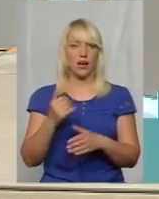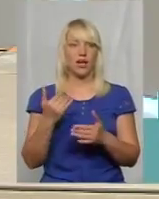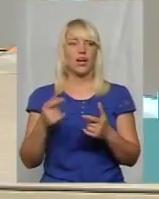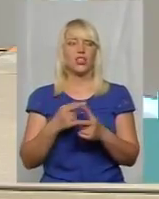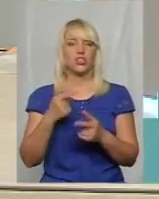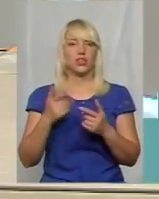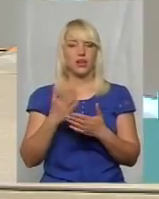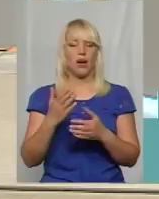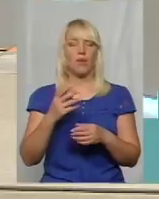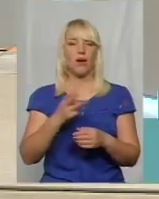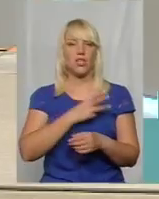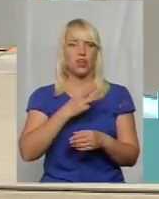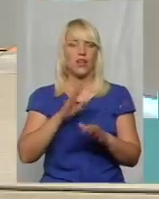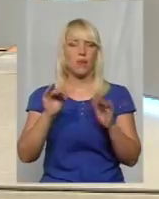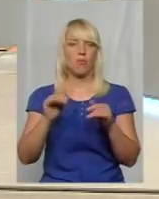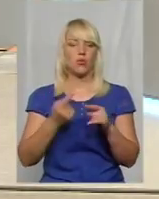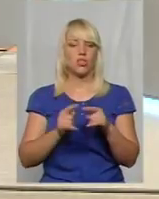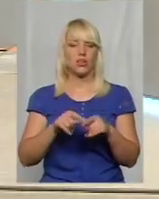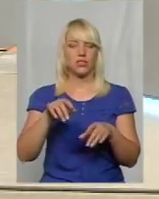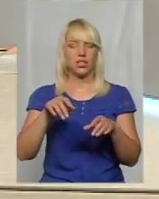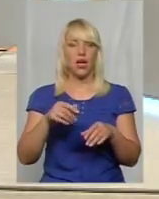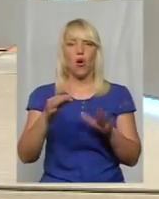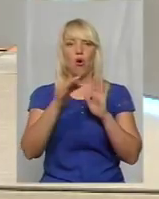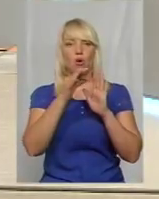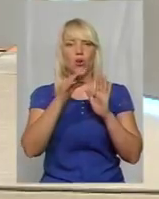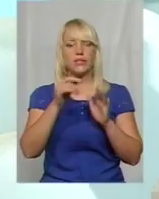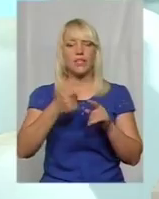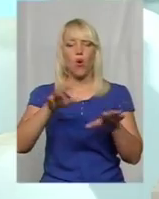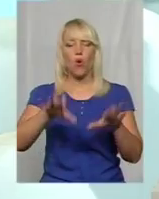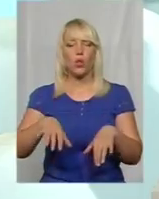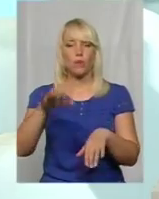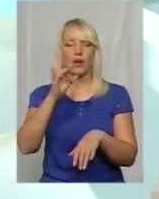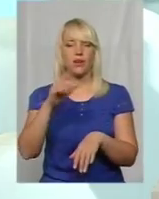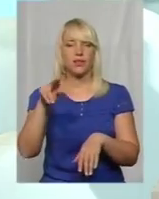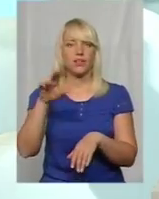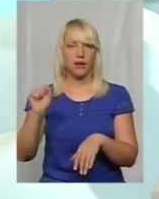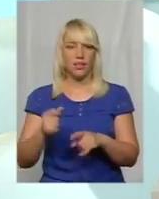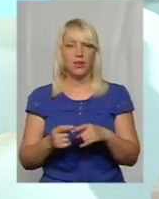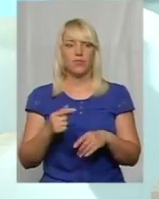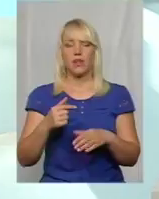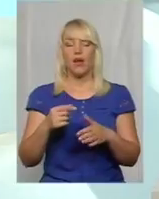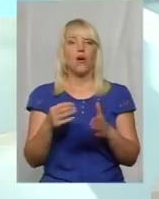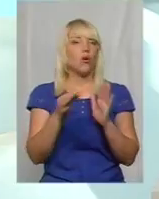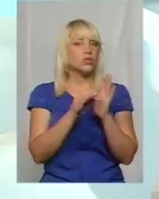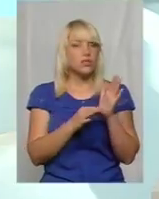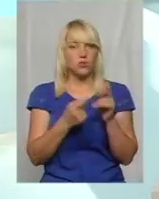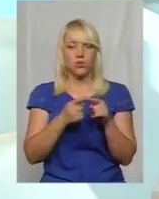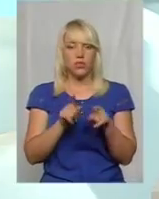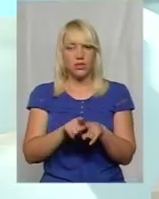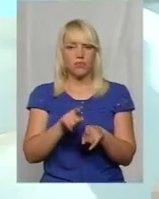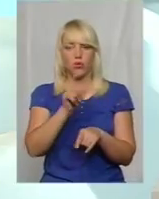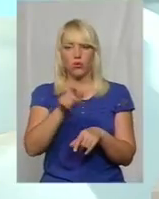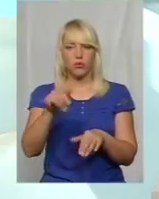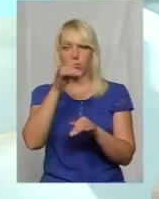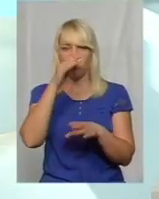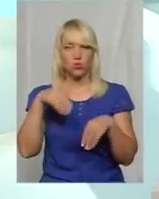кимось попрощатись? Дивіться, оцінку головам РДА я сьогодні, ну, актуальну, я би сказав, не можу дати. Мені треба ще допрацювати. Але